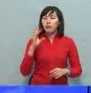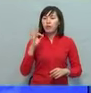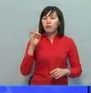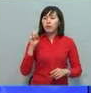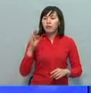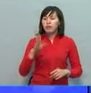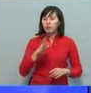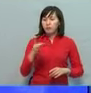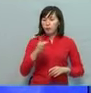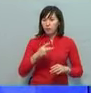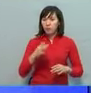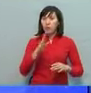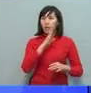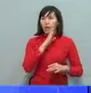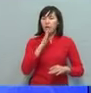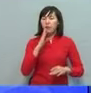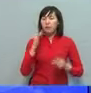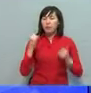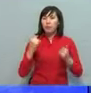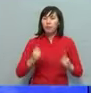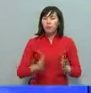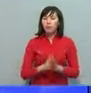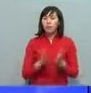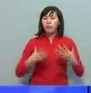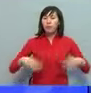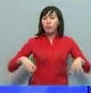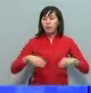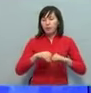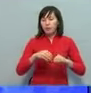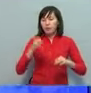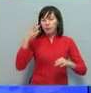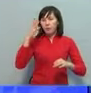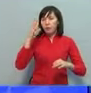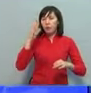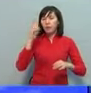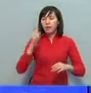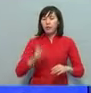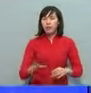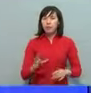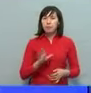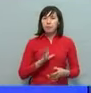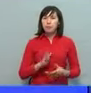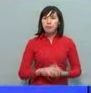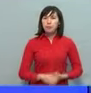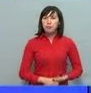Алтын құрсақты ана қазір үлкен әулеттің ақылшы шырағына айналды.